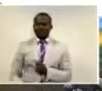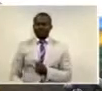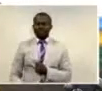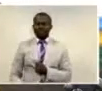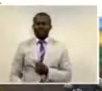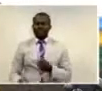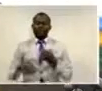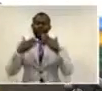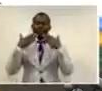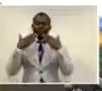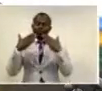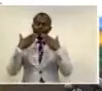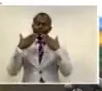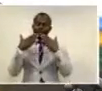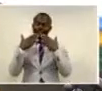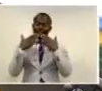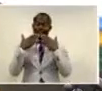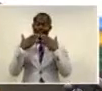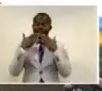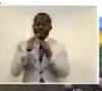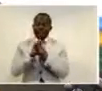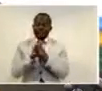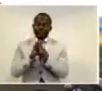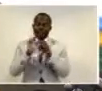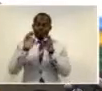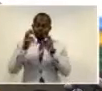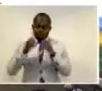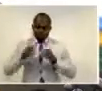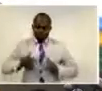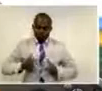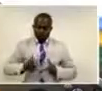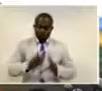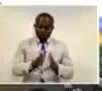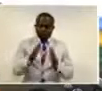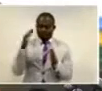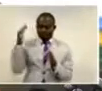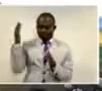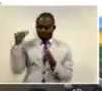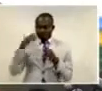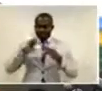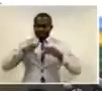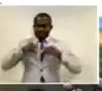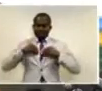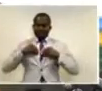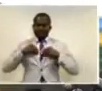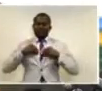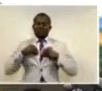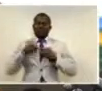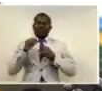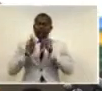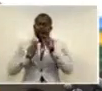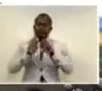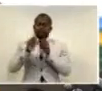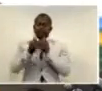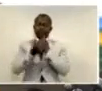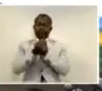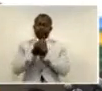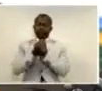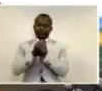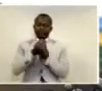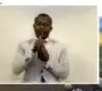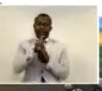turashima kandi ko umuhanda mwari mwaremereye inganji za Rubavu warusha